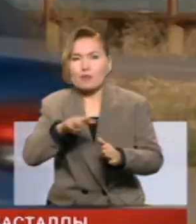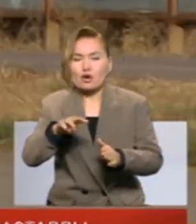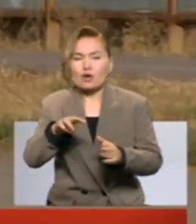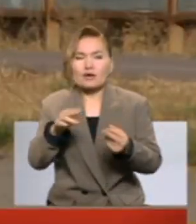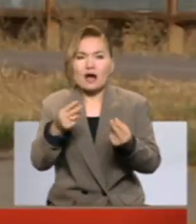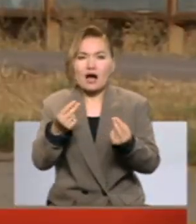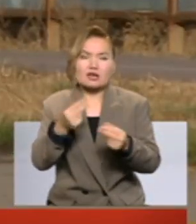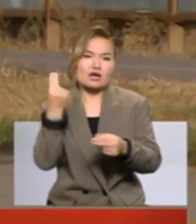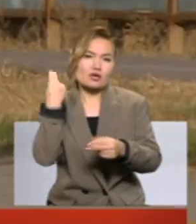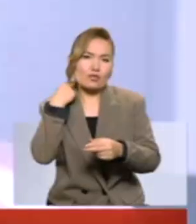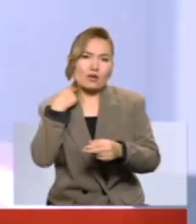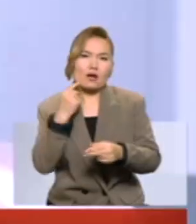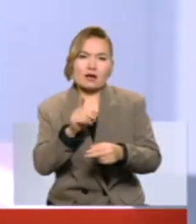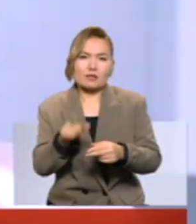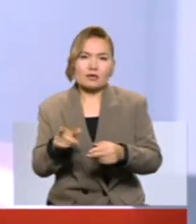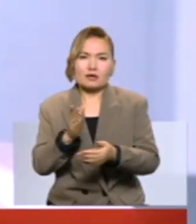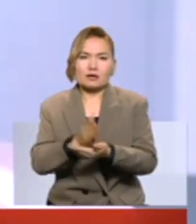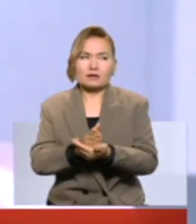бар.